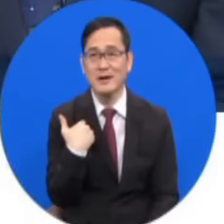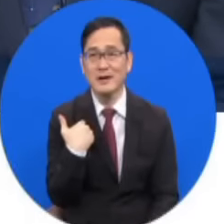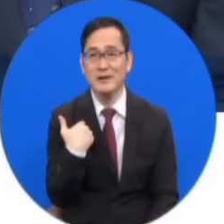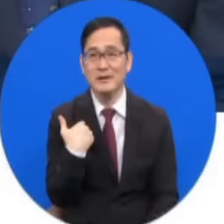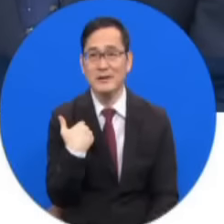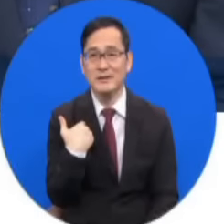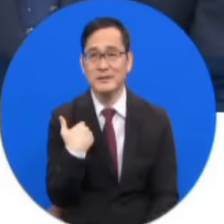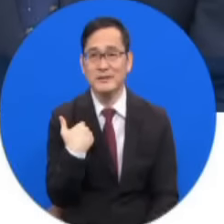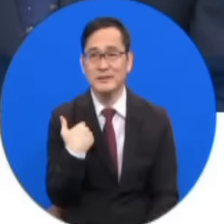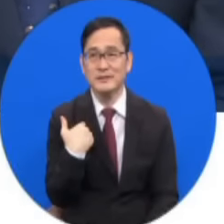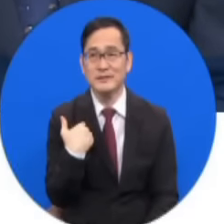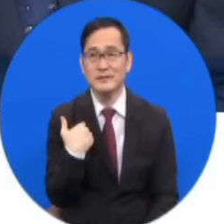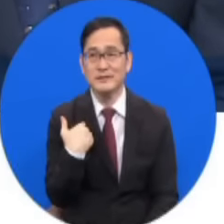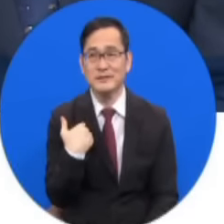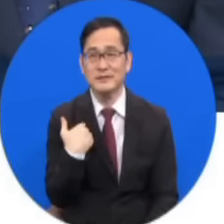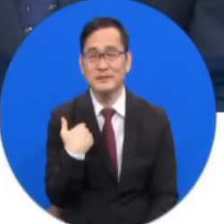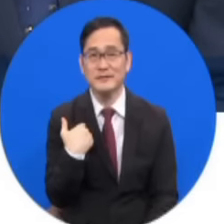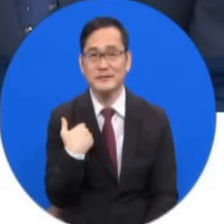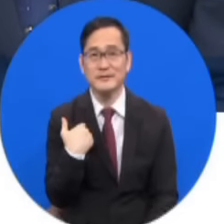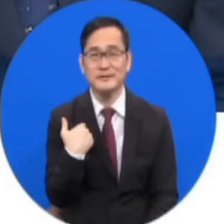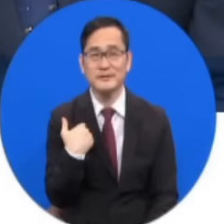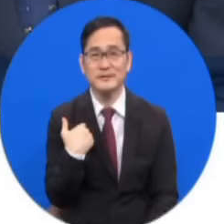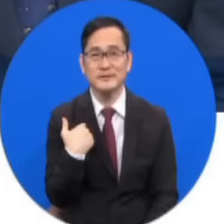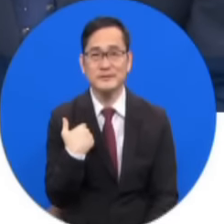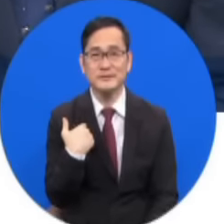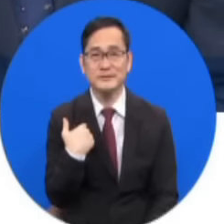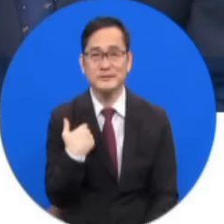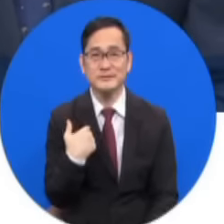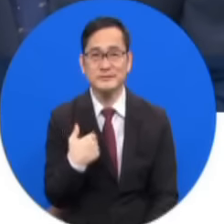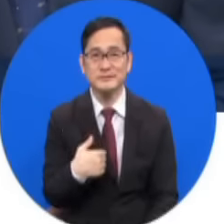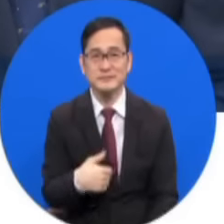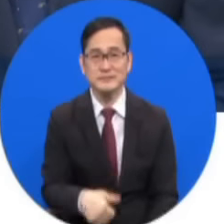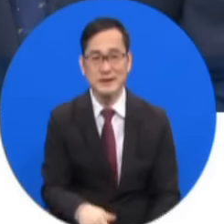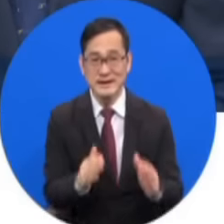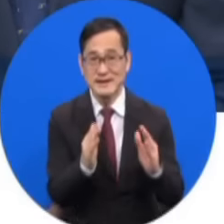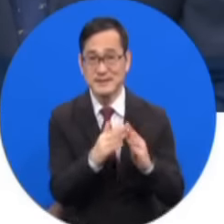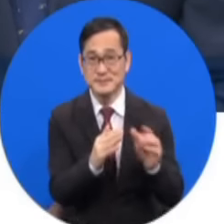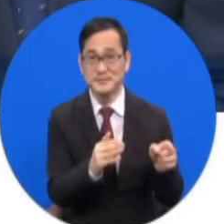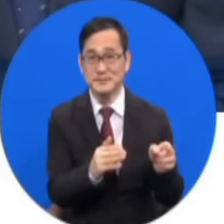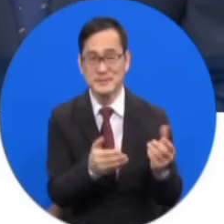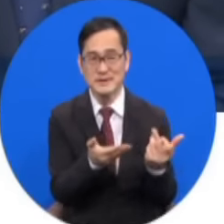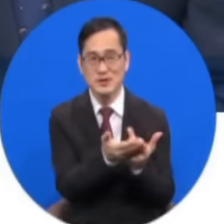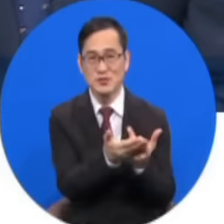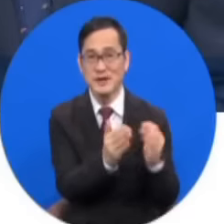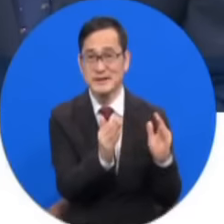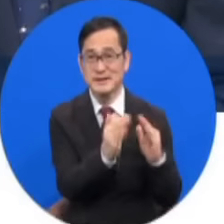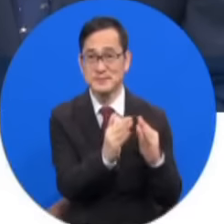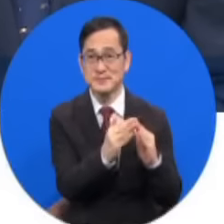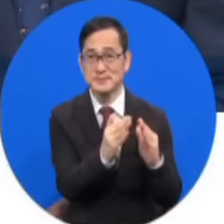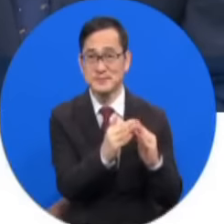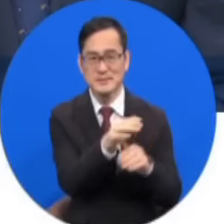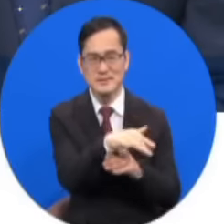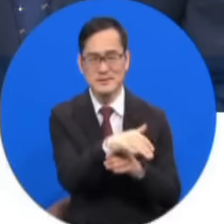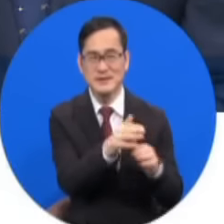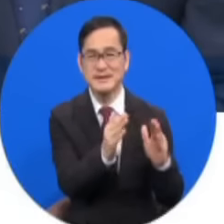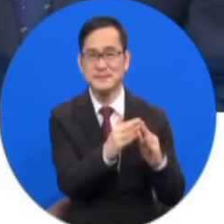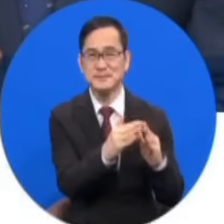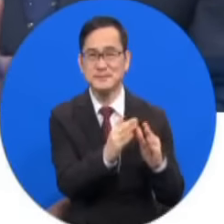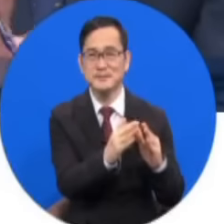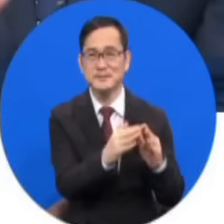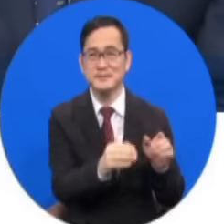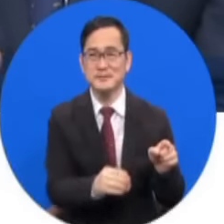영상에 보는 것처럼 어 국민의 이미나 이쪽에서 비판했던 별장은 아니지 않습니까 그냥 제주도의 사실상 농가 주택 수준이고